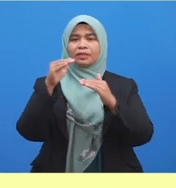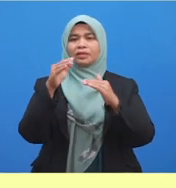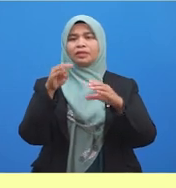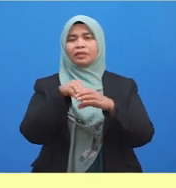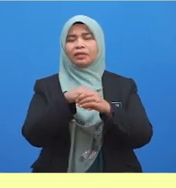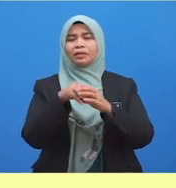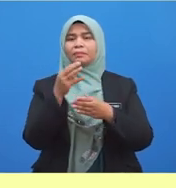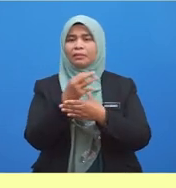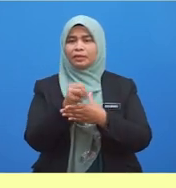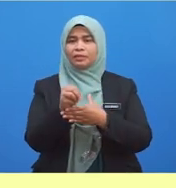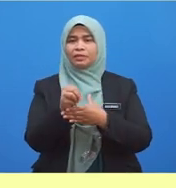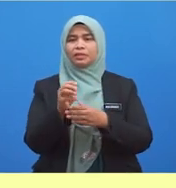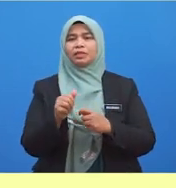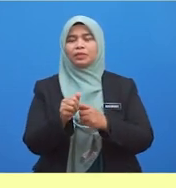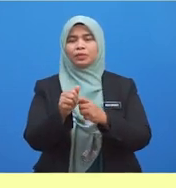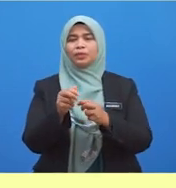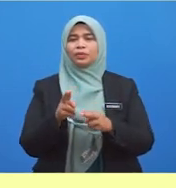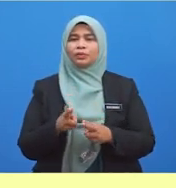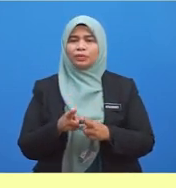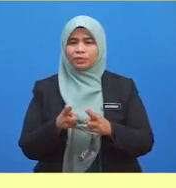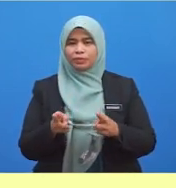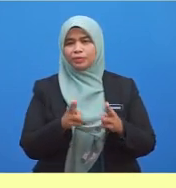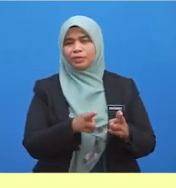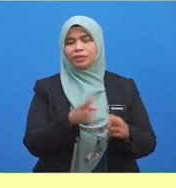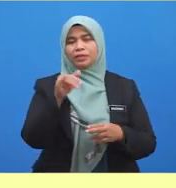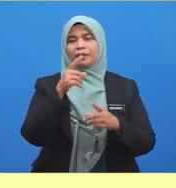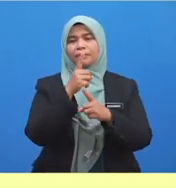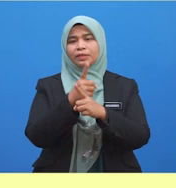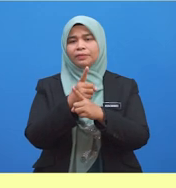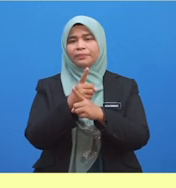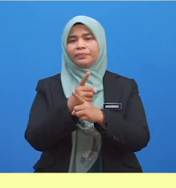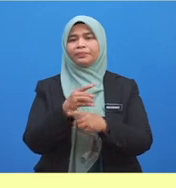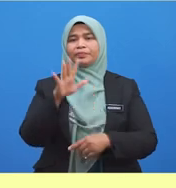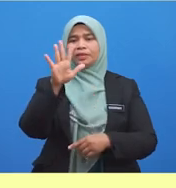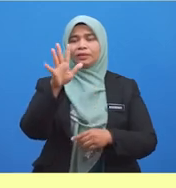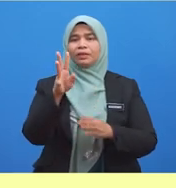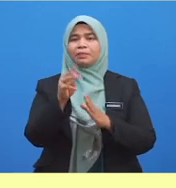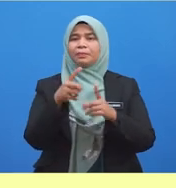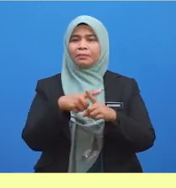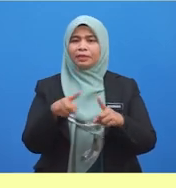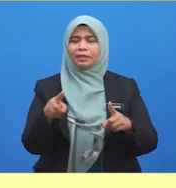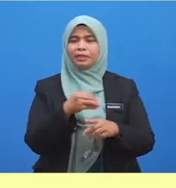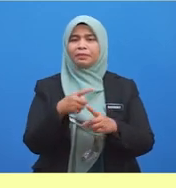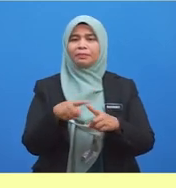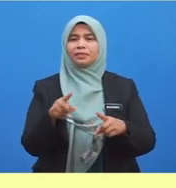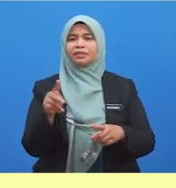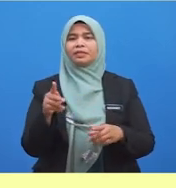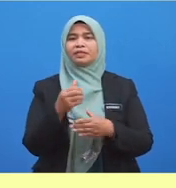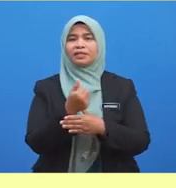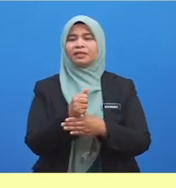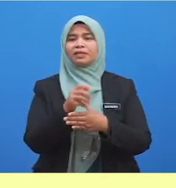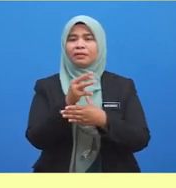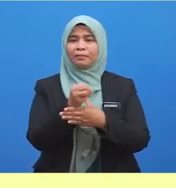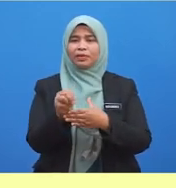mitosis. Dan akhir sekali, menilai kesan ketidaknormalan meiosis terhadap individu